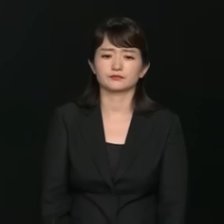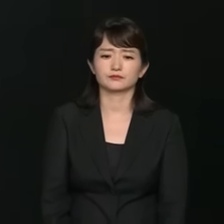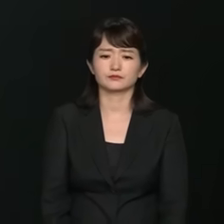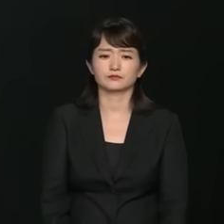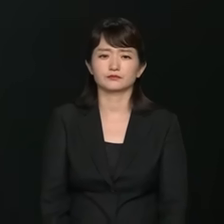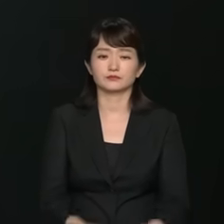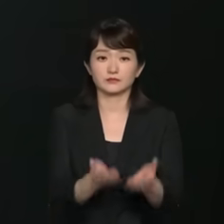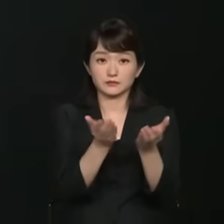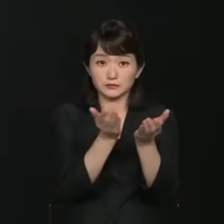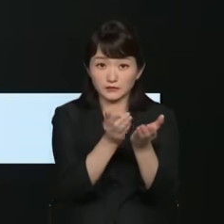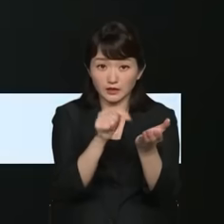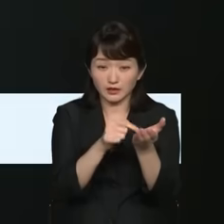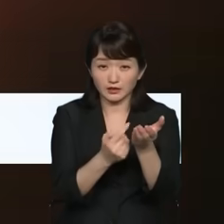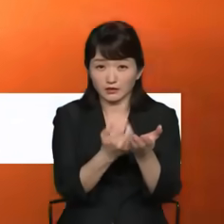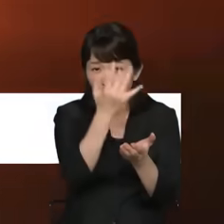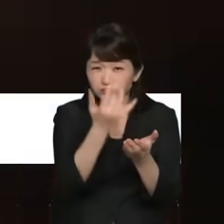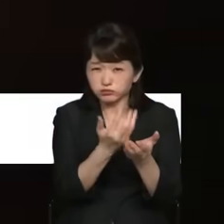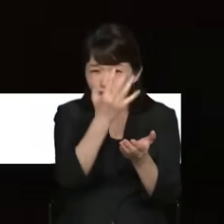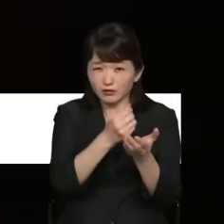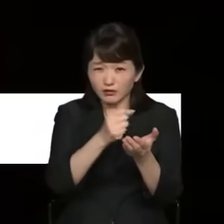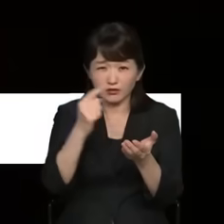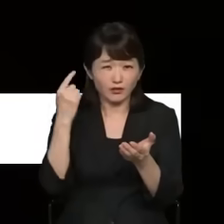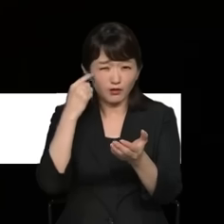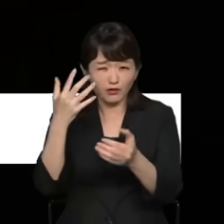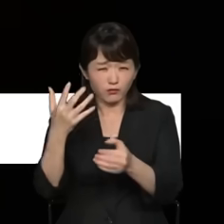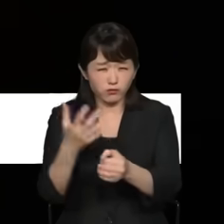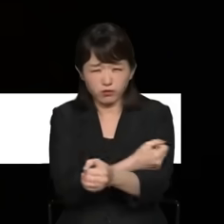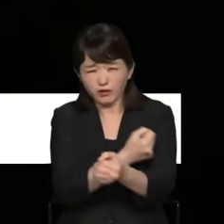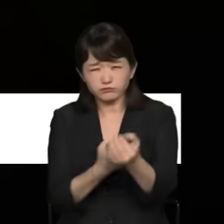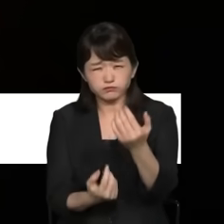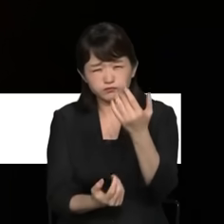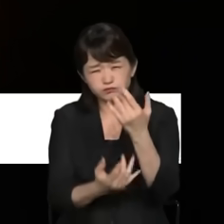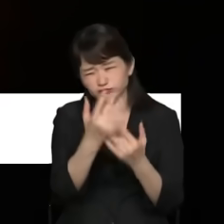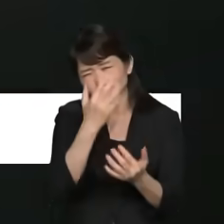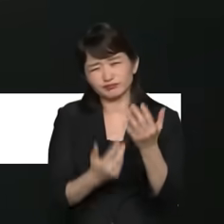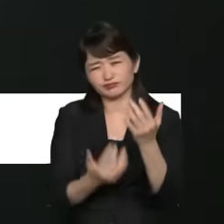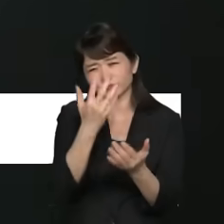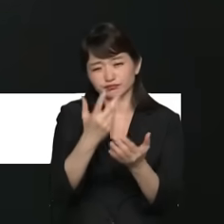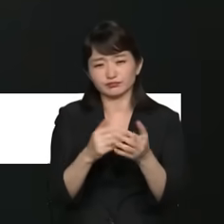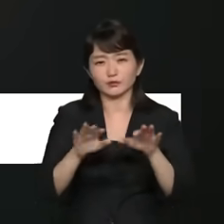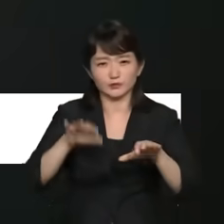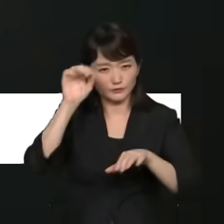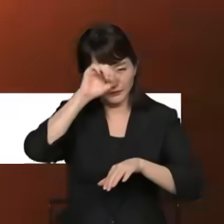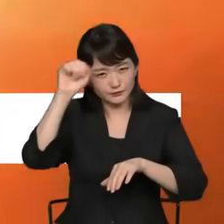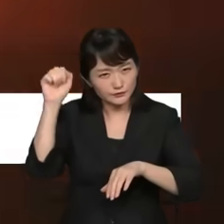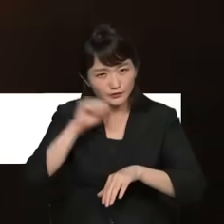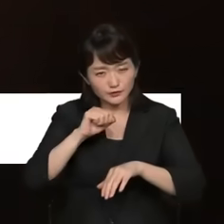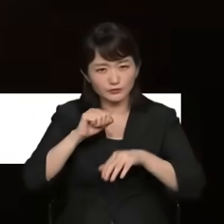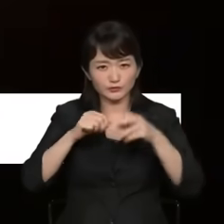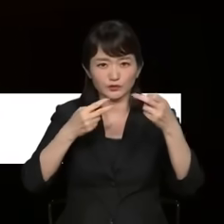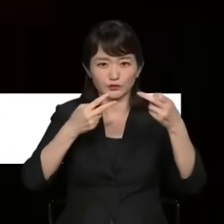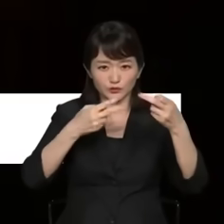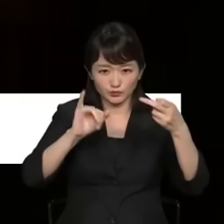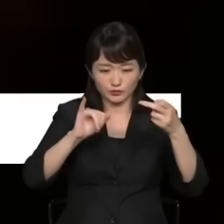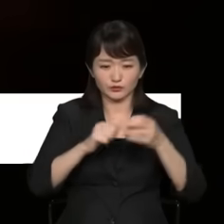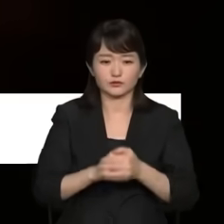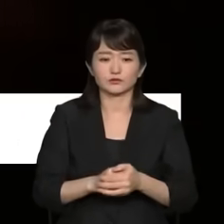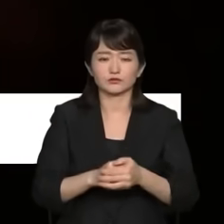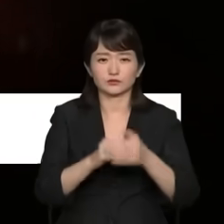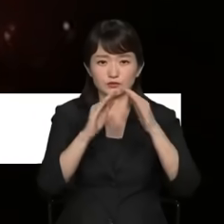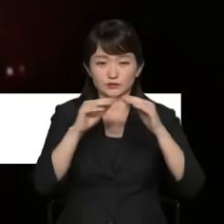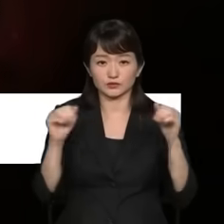불이 붙은 어선에서 갑자기 큰 굉음과 함께 불길이 치솟습니다. 오늘 새벽 0시쯤 전북 군산시